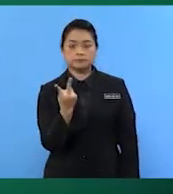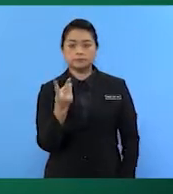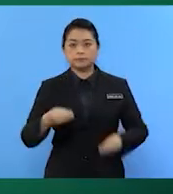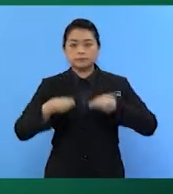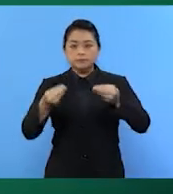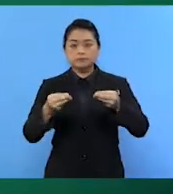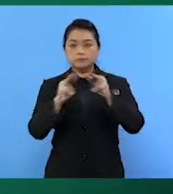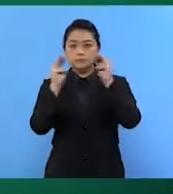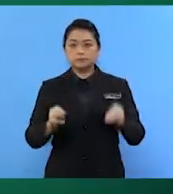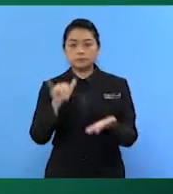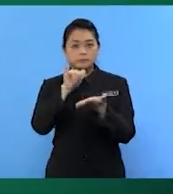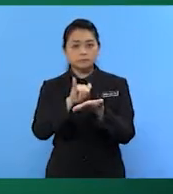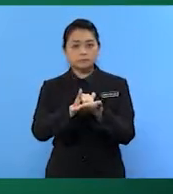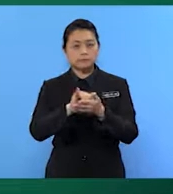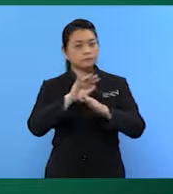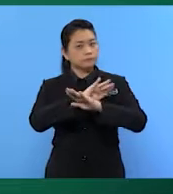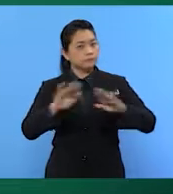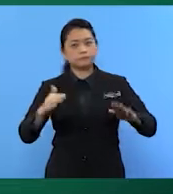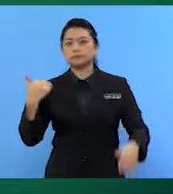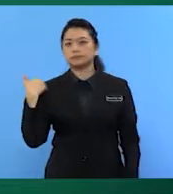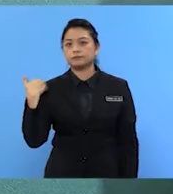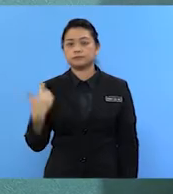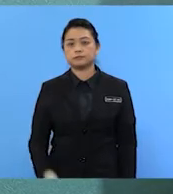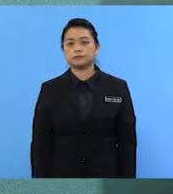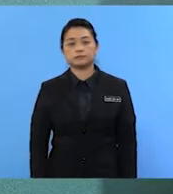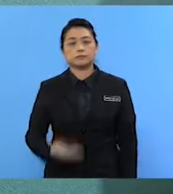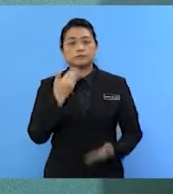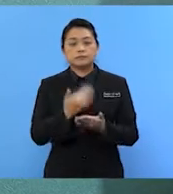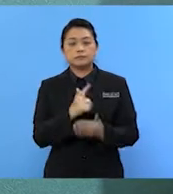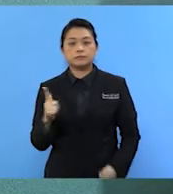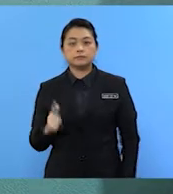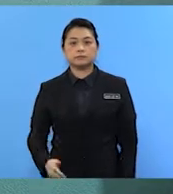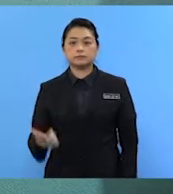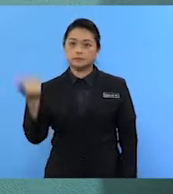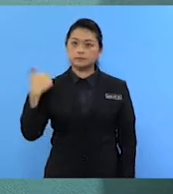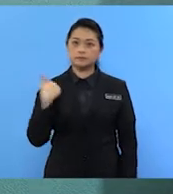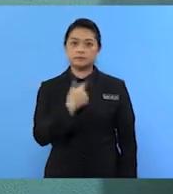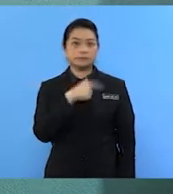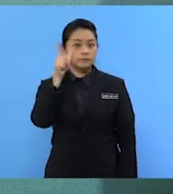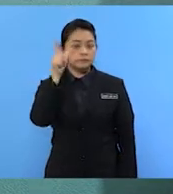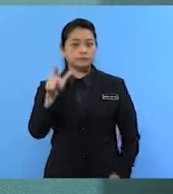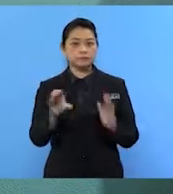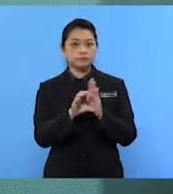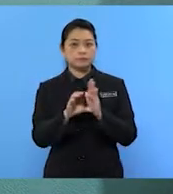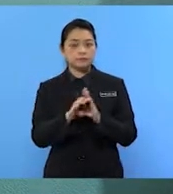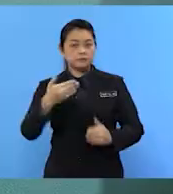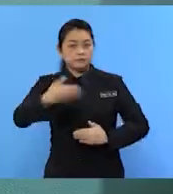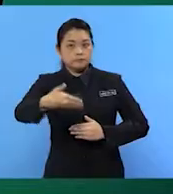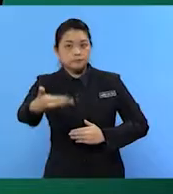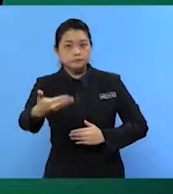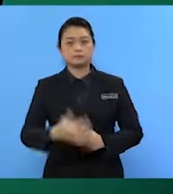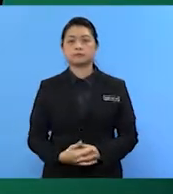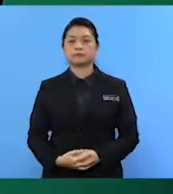bagi matriks itu tidak wujud. Baiklah, mari kita lihat contoh